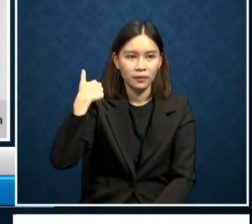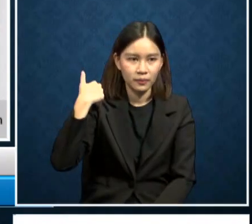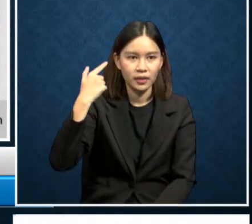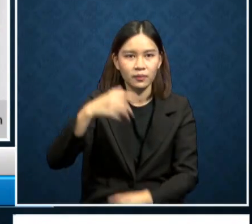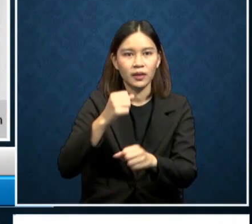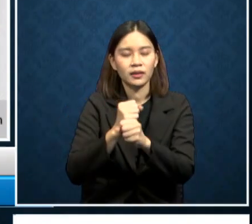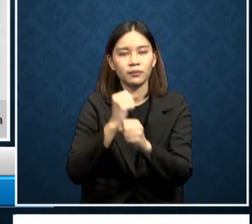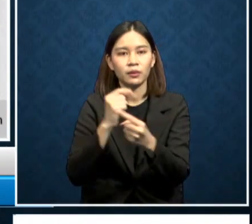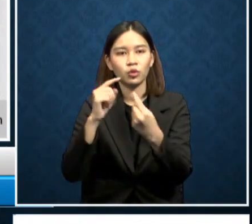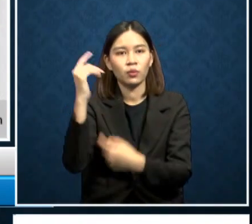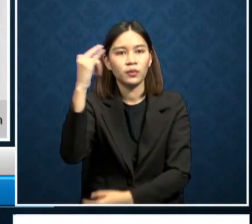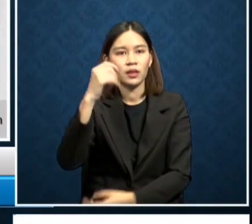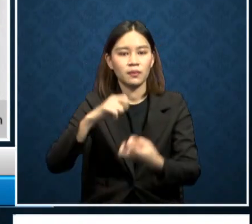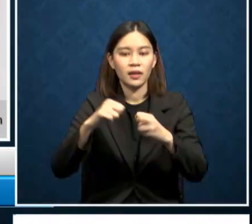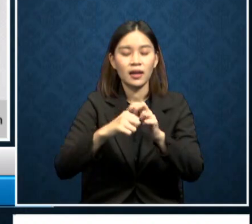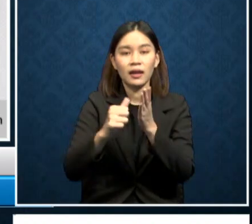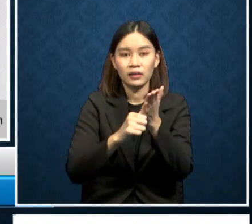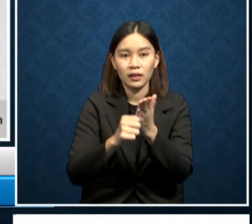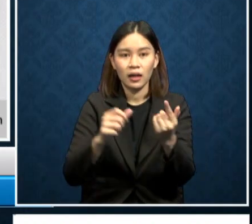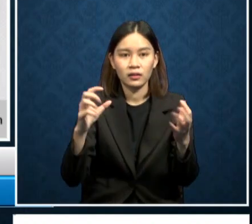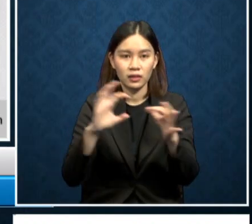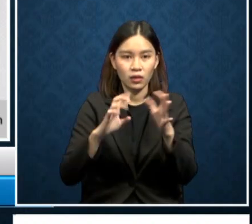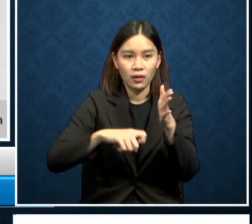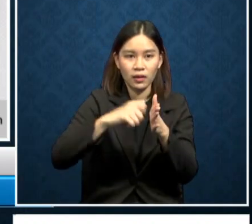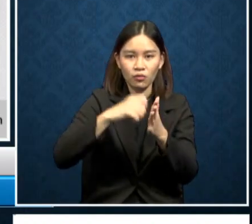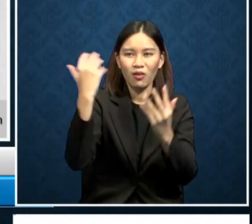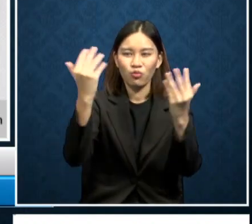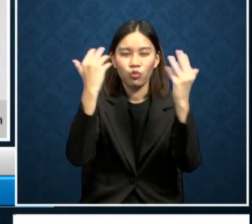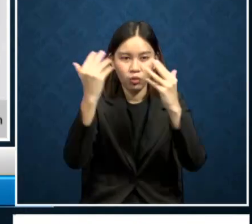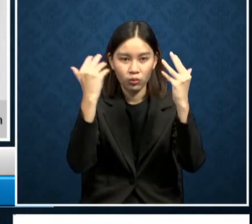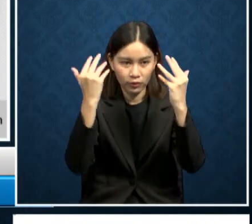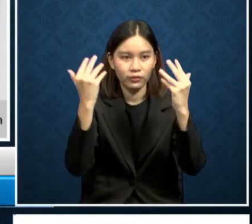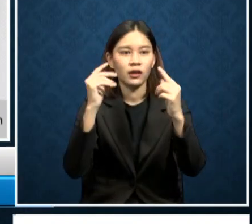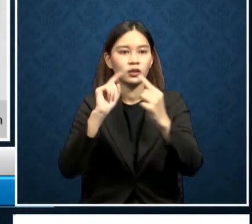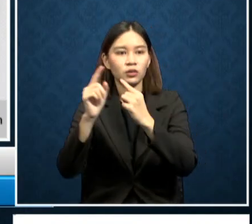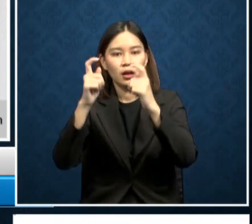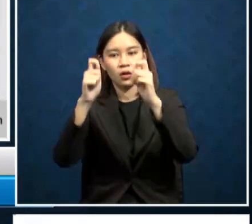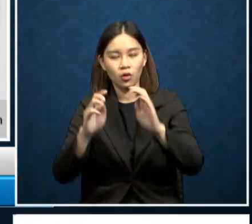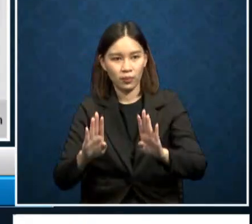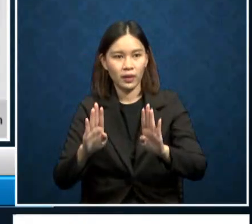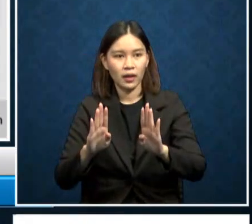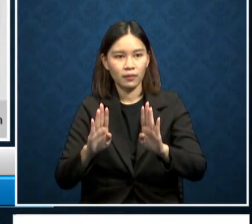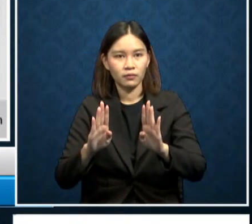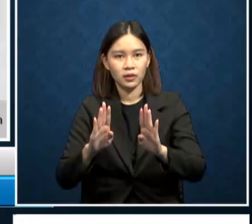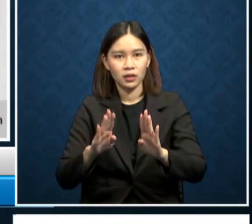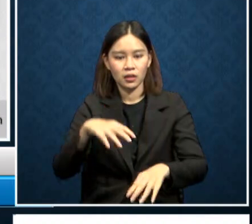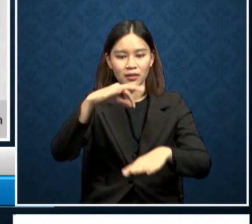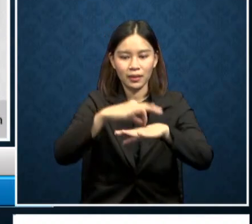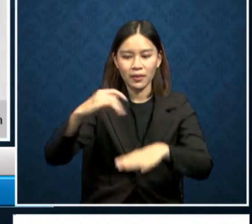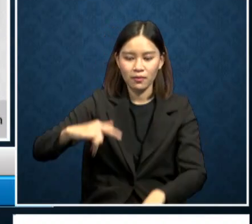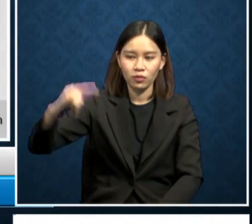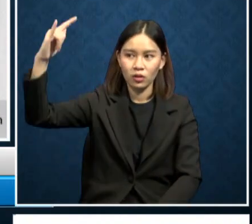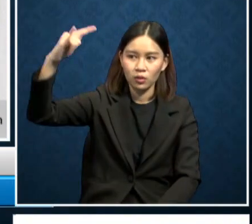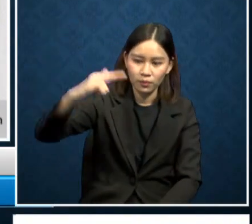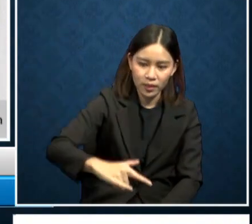การบินเพื่อแก้ไขปัญหาปัจจัยสภาพอากาศตลอดถึงการออกแบบจุดบินเข้าออกสนาม